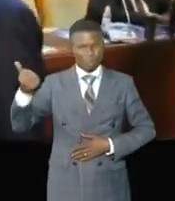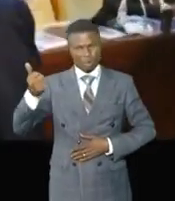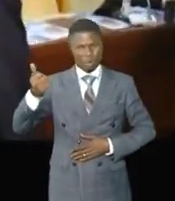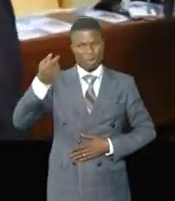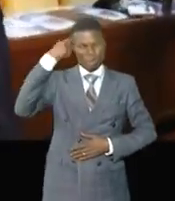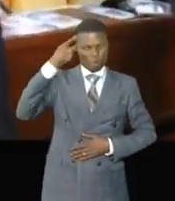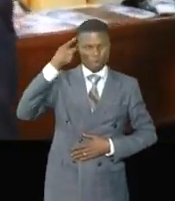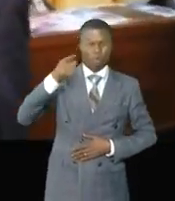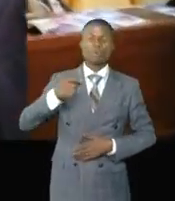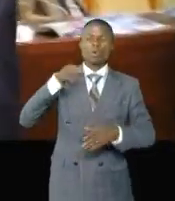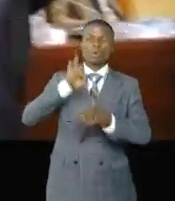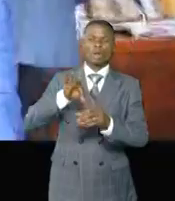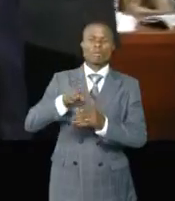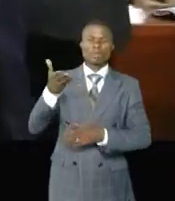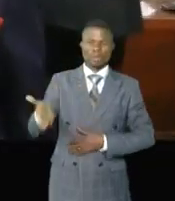ticket.